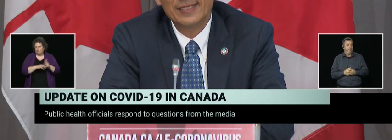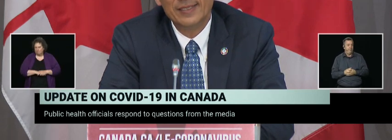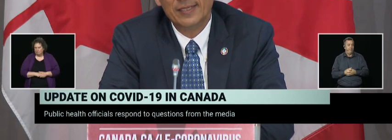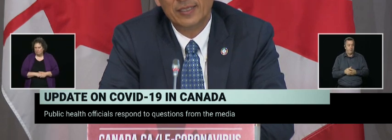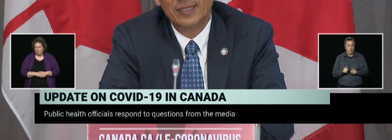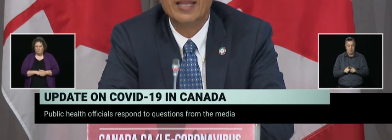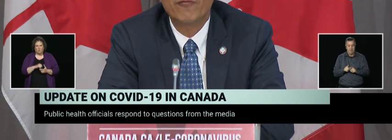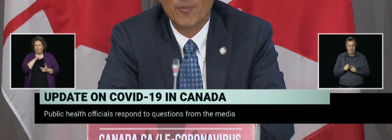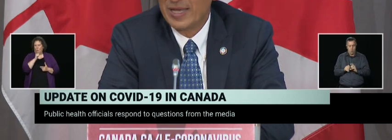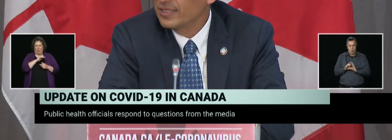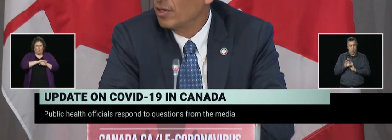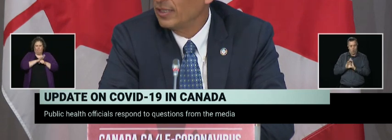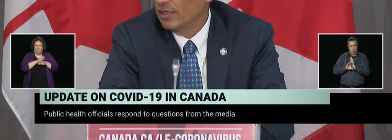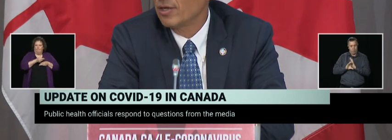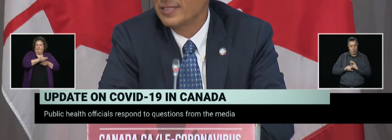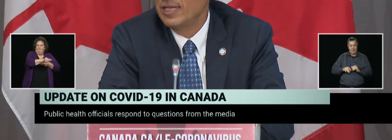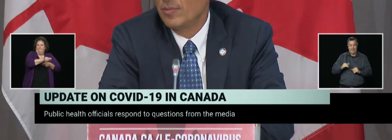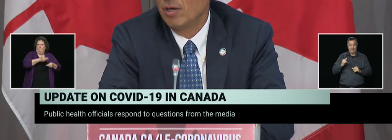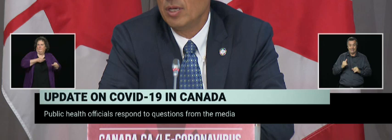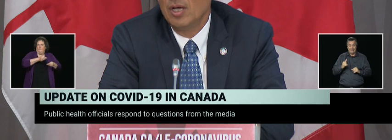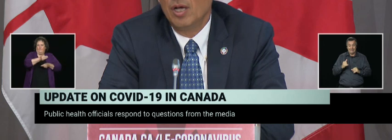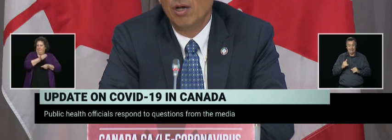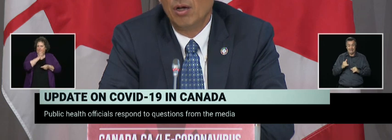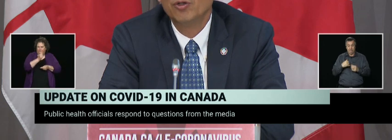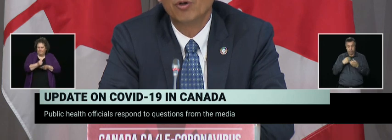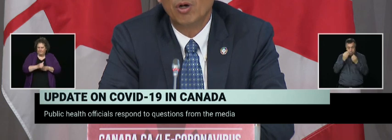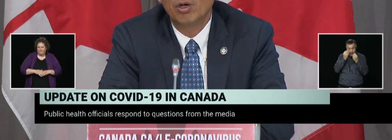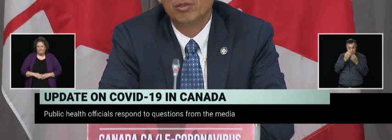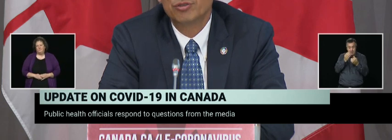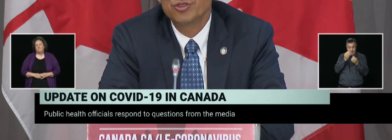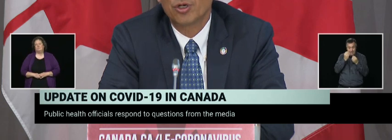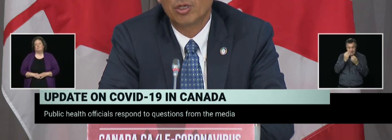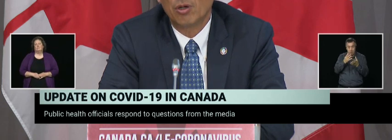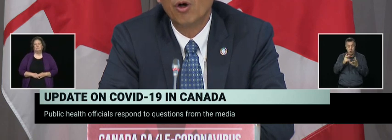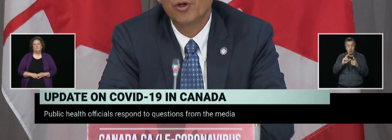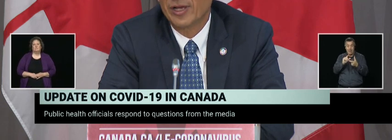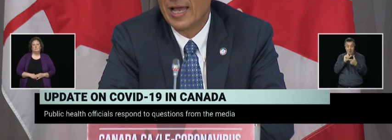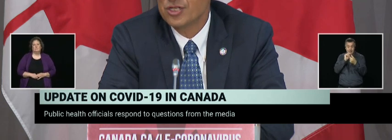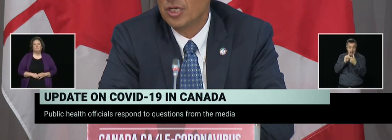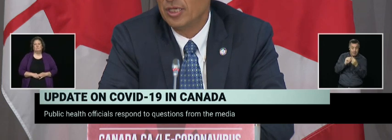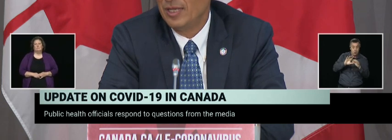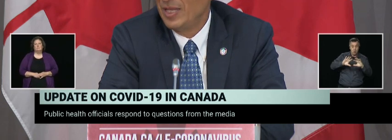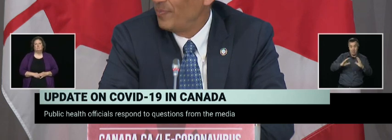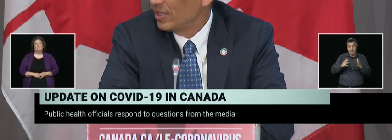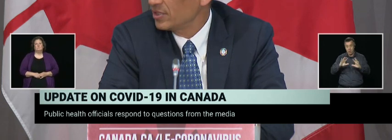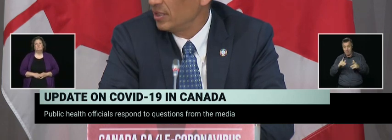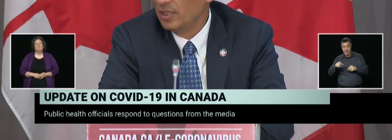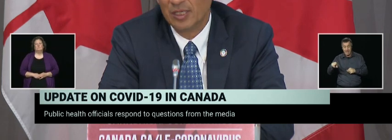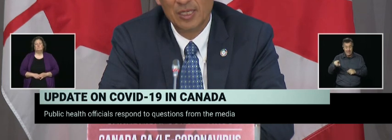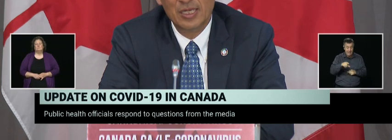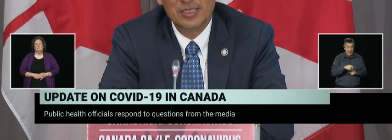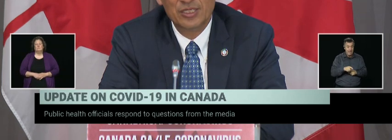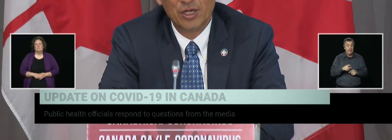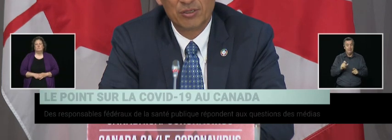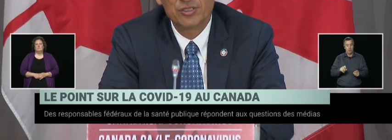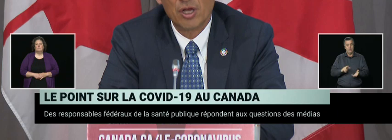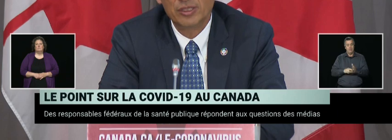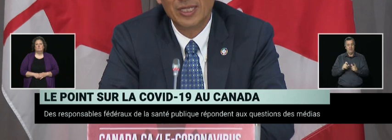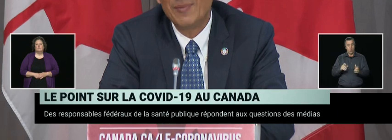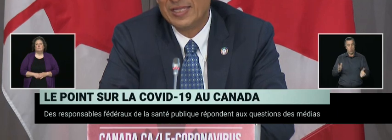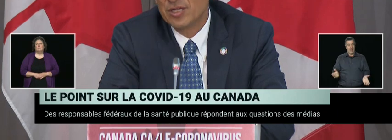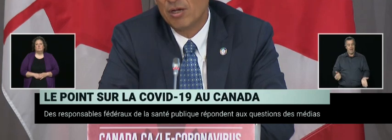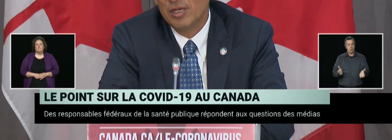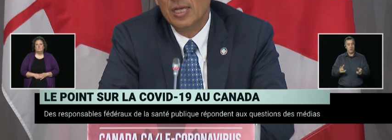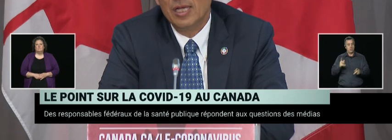on donne assez de l'information, des renseignements, on toujours encourage les personnes. Si on